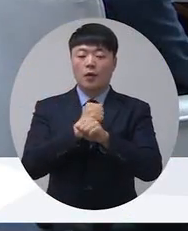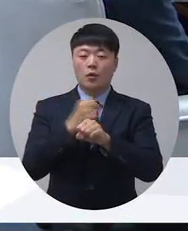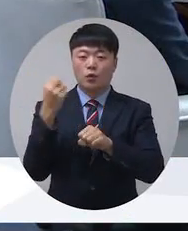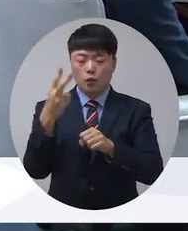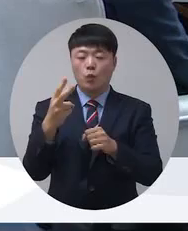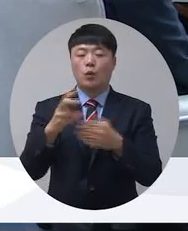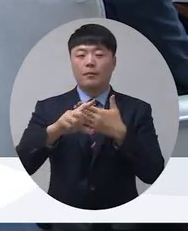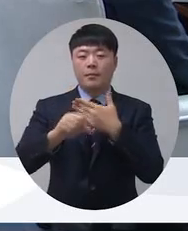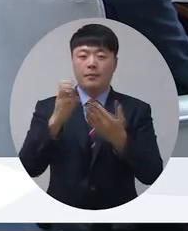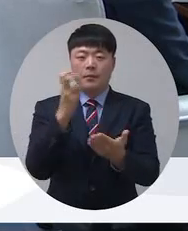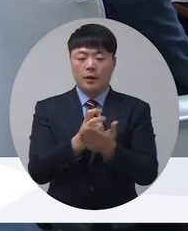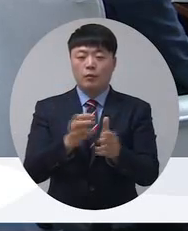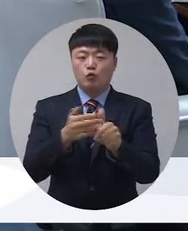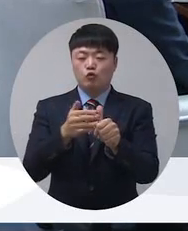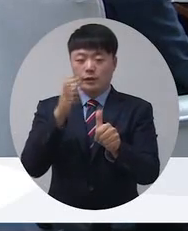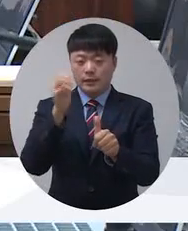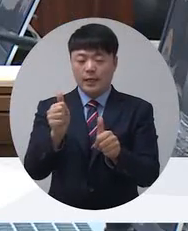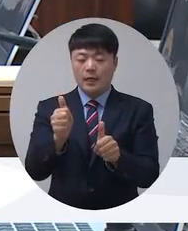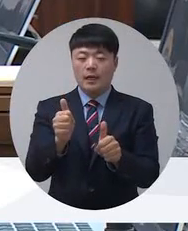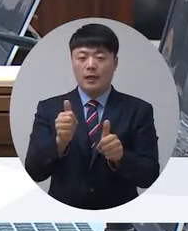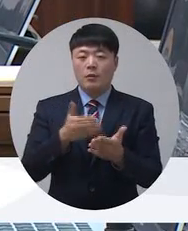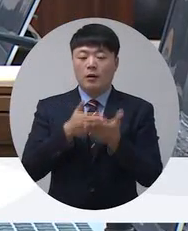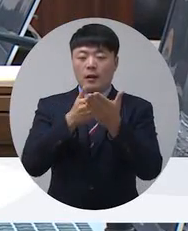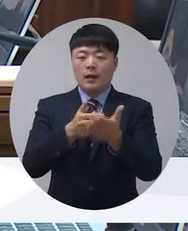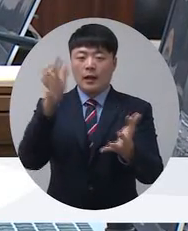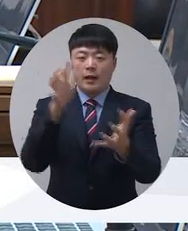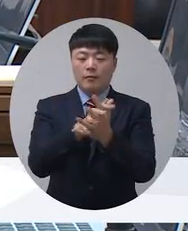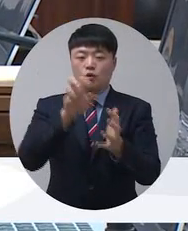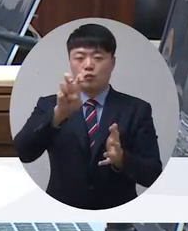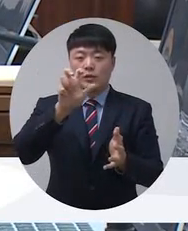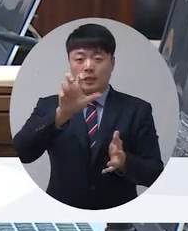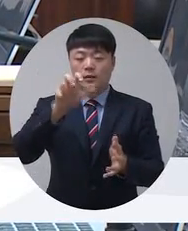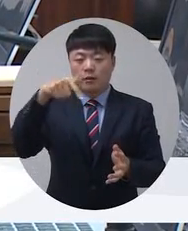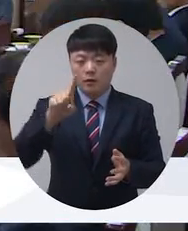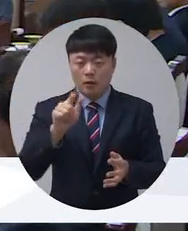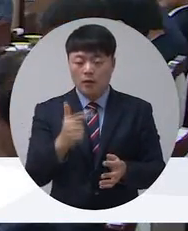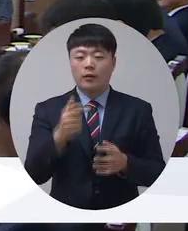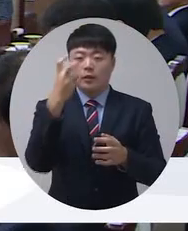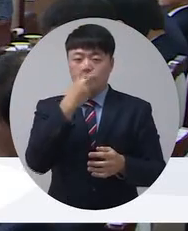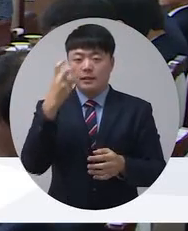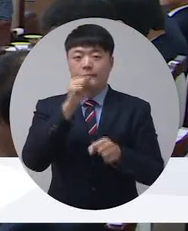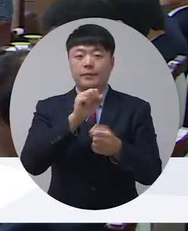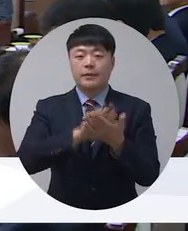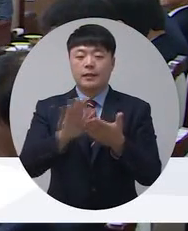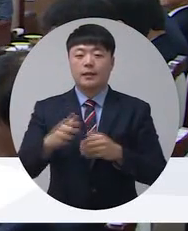개정조례안 6건, 군수가 제출한 각종 의안 18건 등 총 25건의 안건을